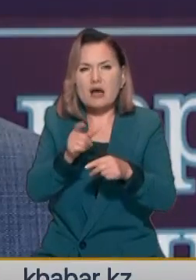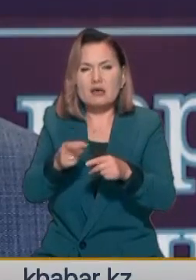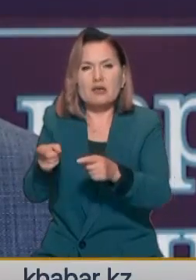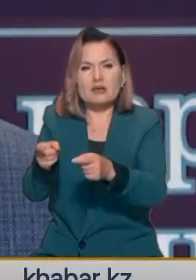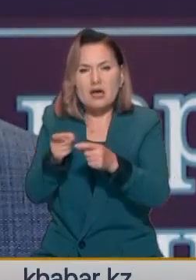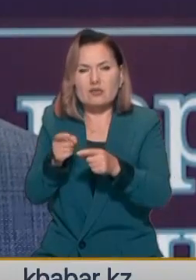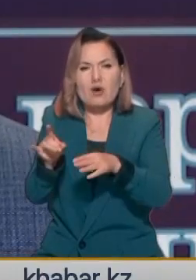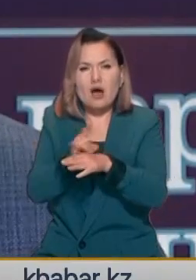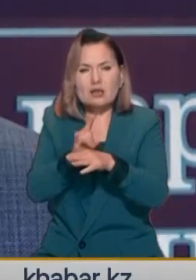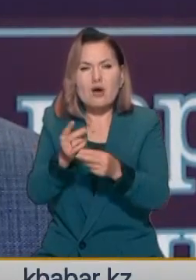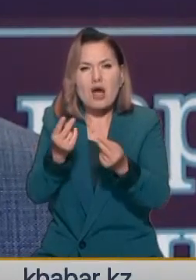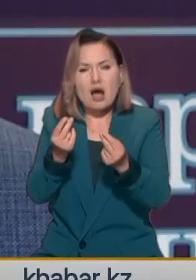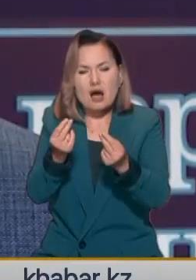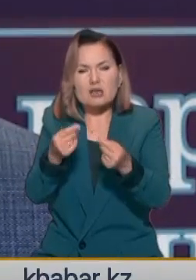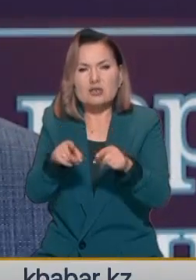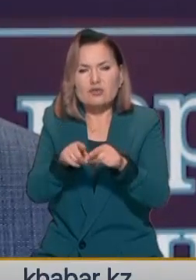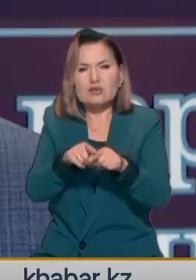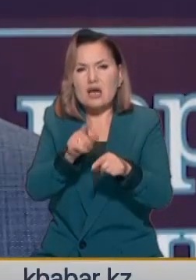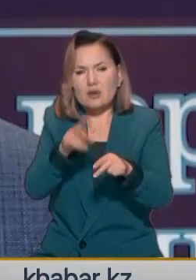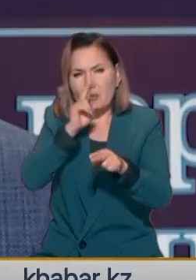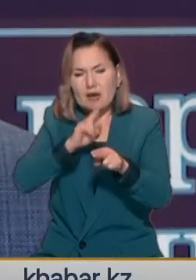тарту, түрлі мысалы